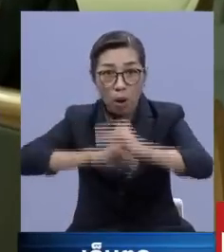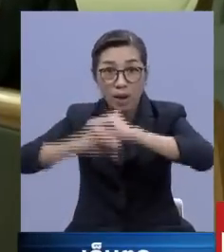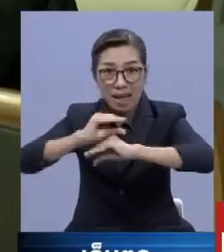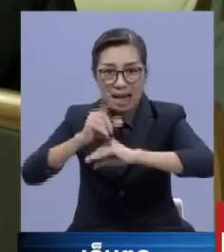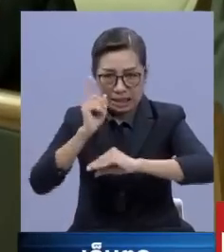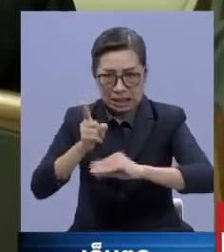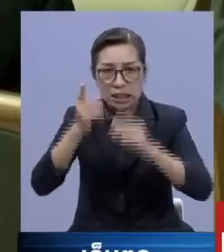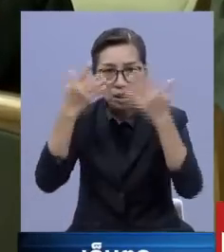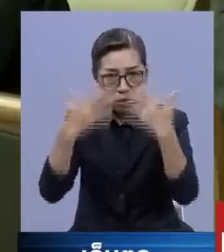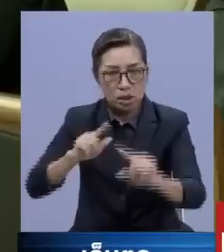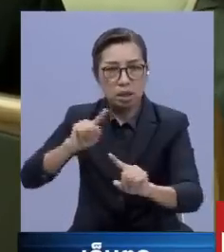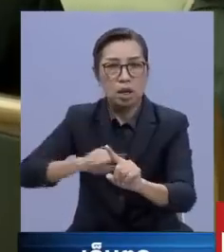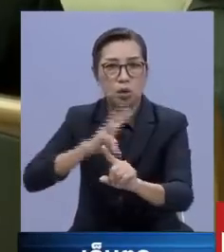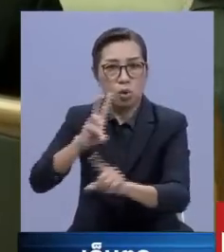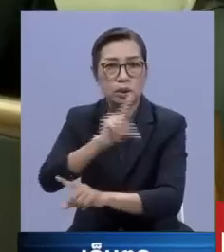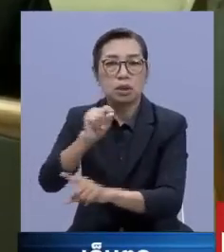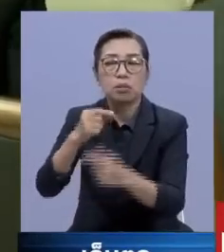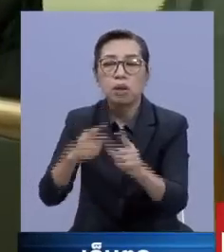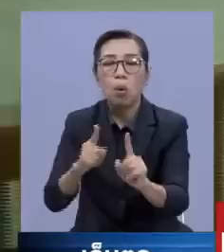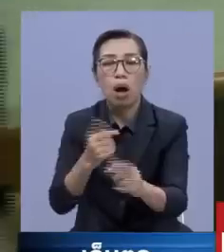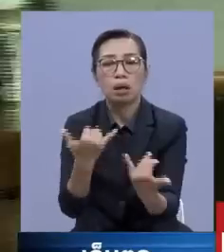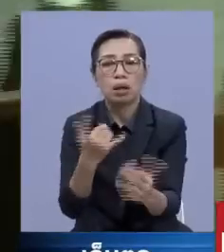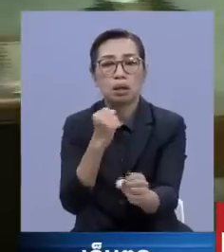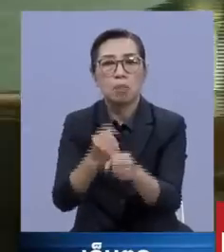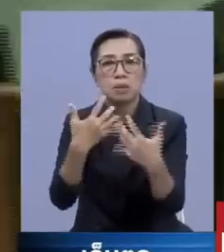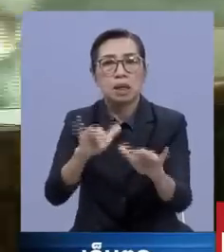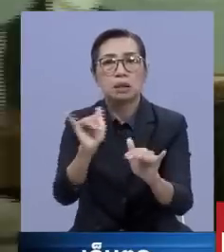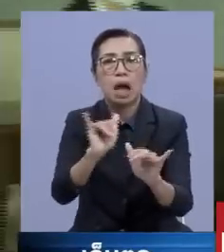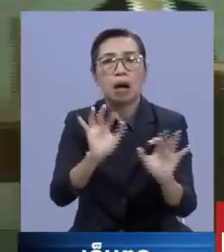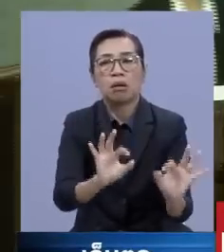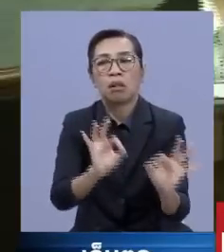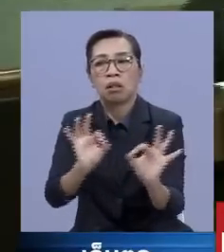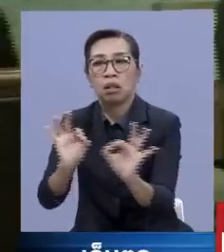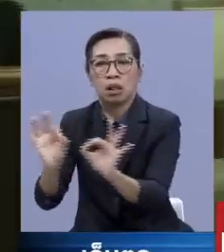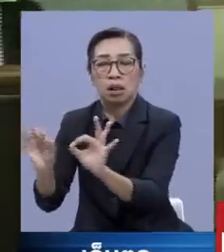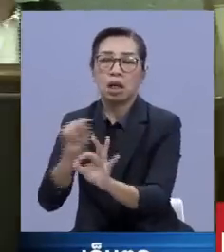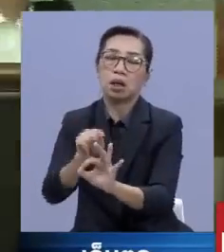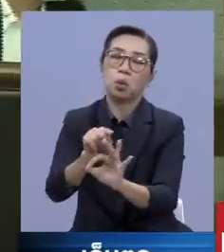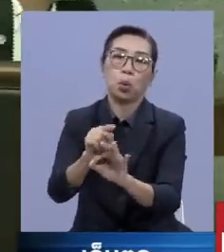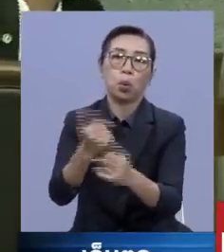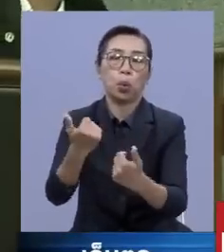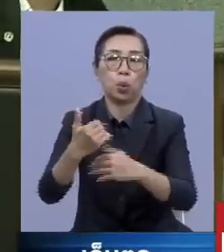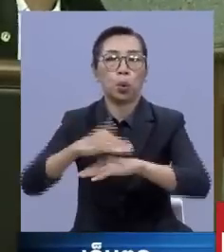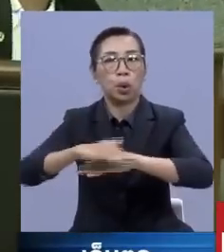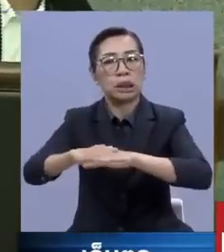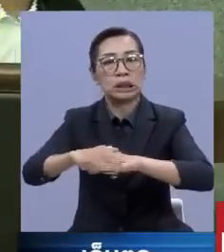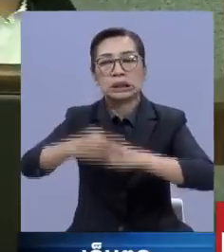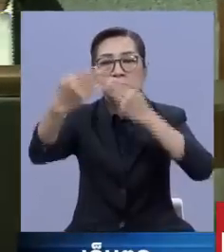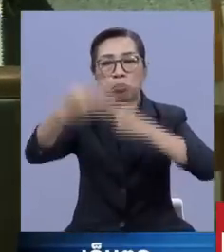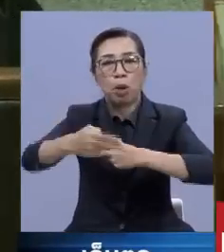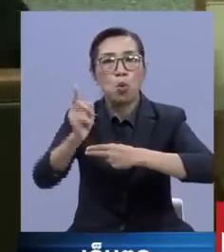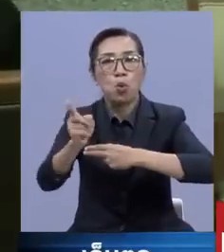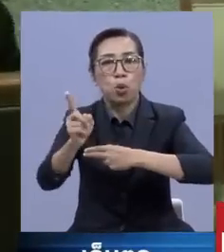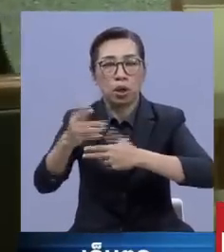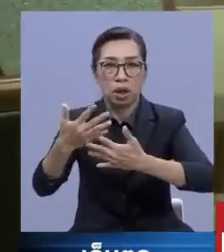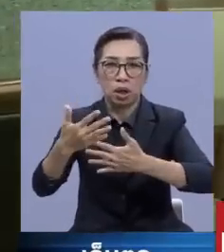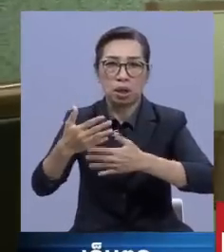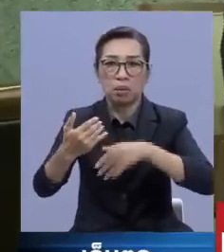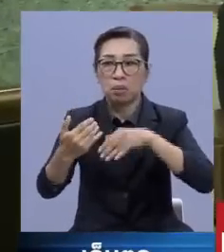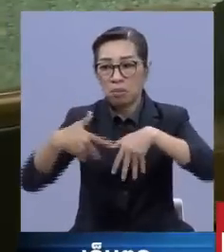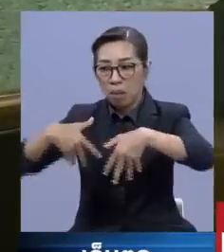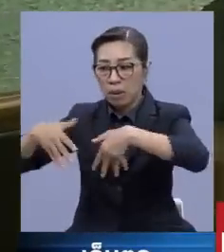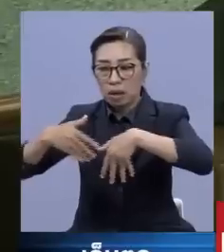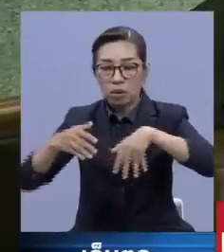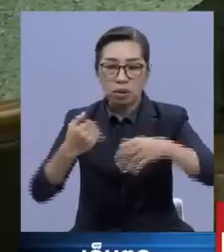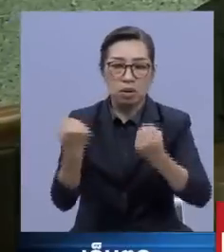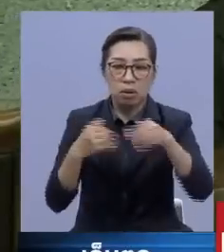จเมื่อวันที่20มิถุนายนที่ผ่านมาจึงทำให้ไม่สามารถคืนพื้นผิวการจราจรและเปิดใช้งานได้ส่งผลกระทบให้ประชาช